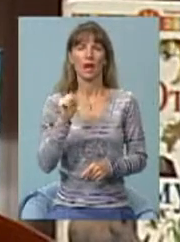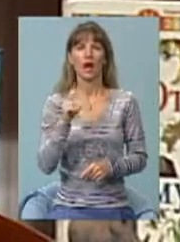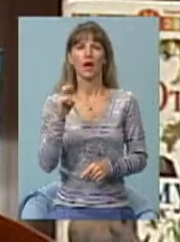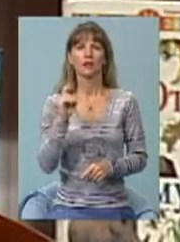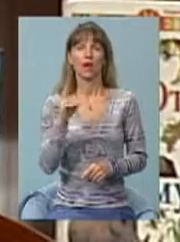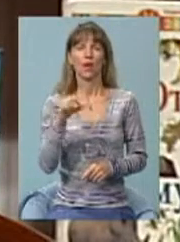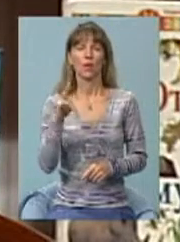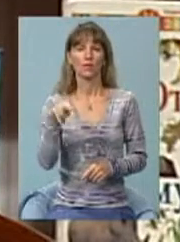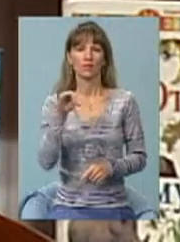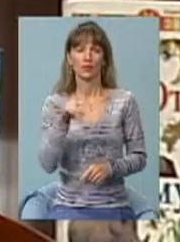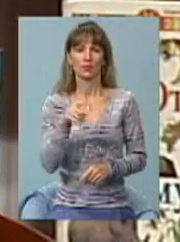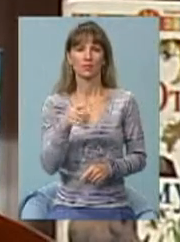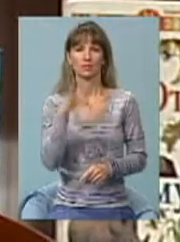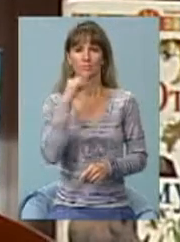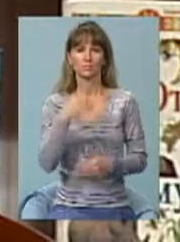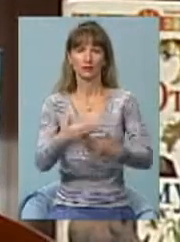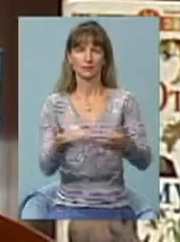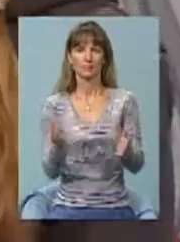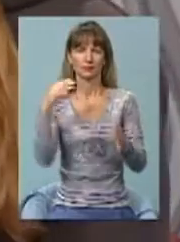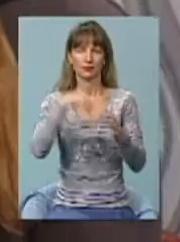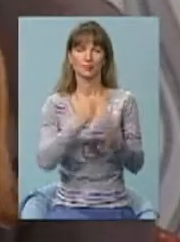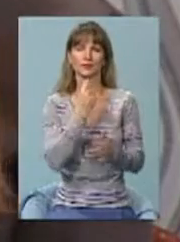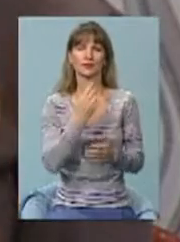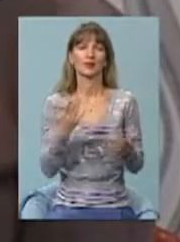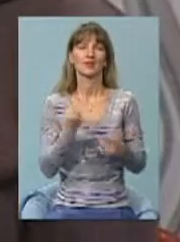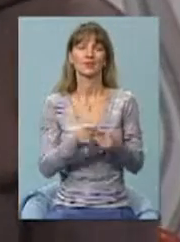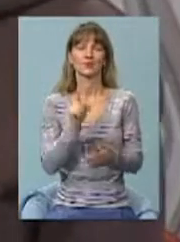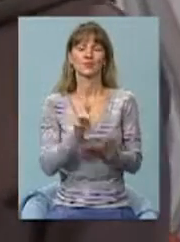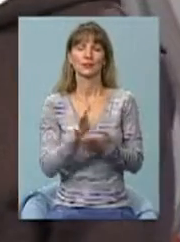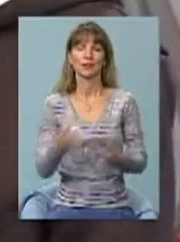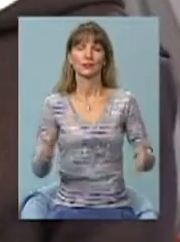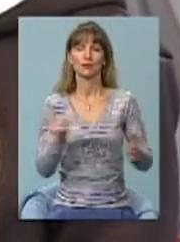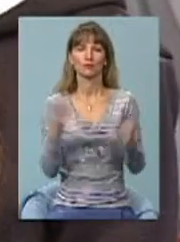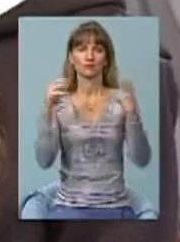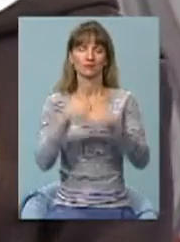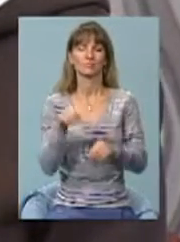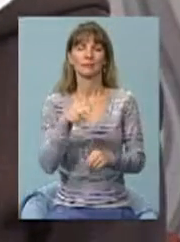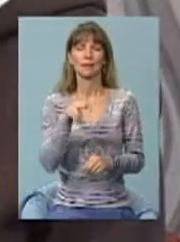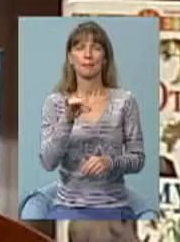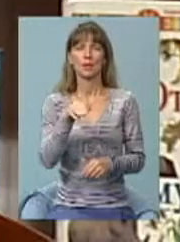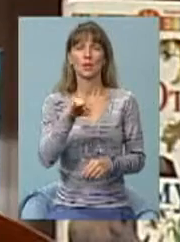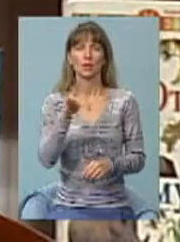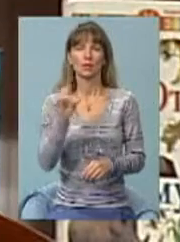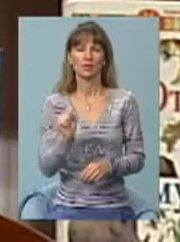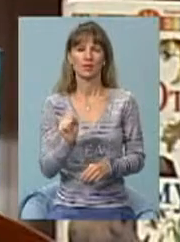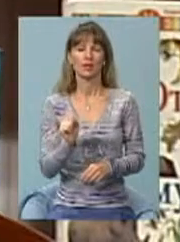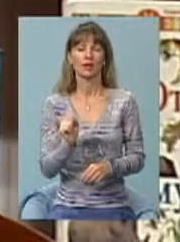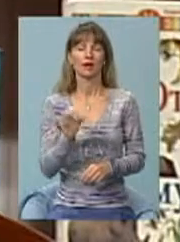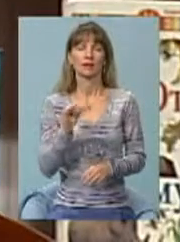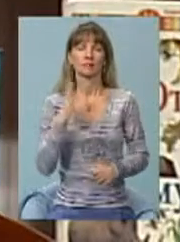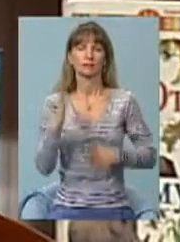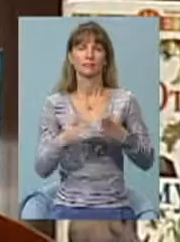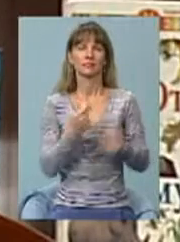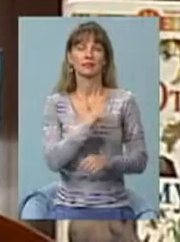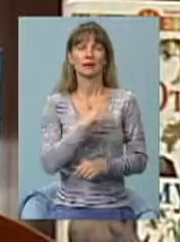Наприклад, вони не поместяться в корзинку. Це точно. Я уявляю, яка це має бути корзинка, аби вмістити туди питона. Так, вони такі послушні. Саме